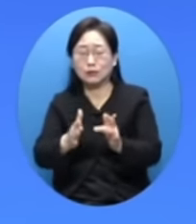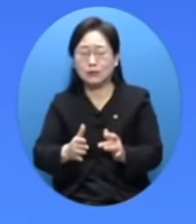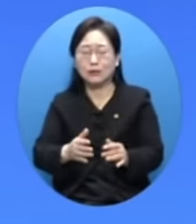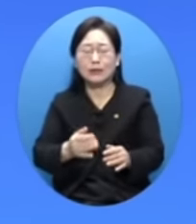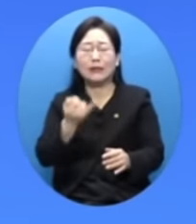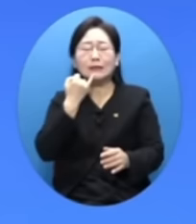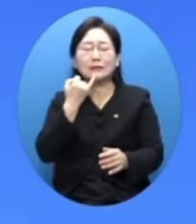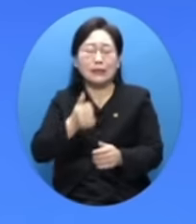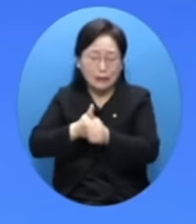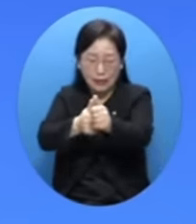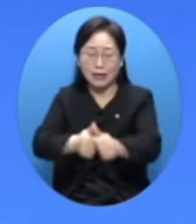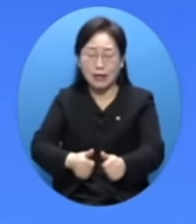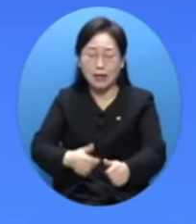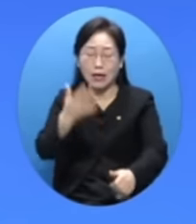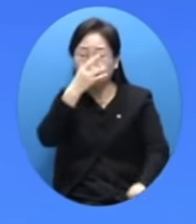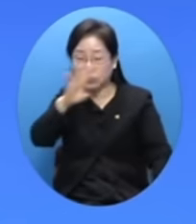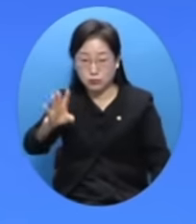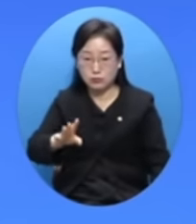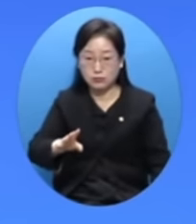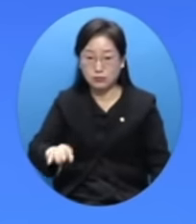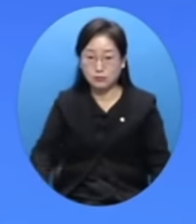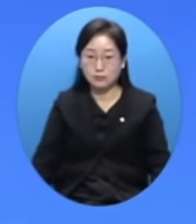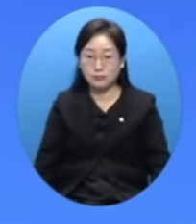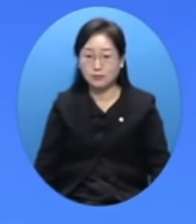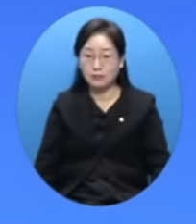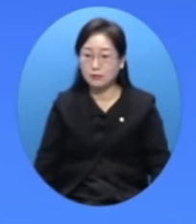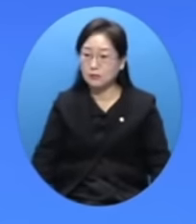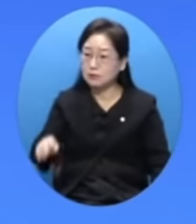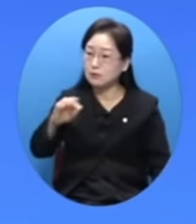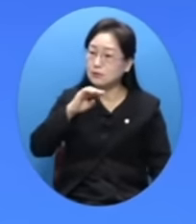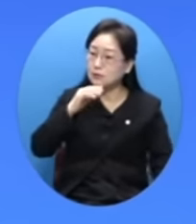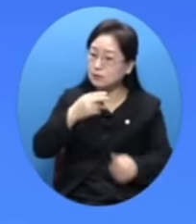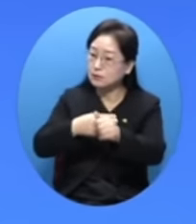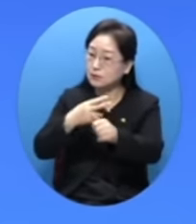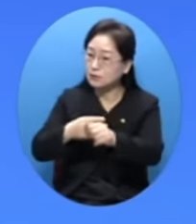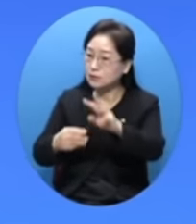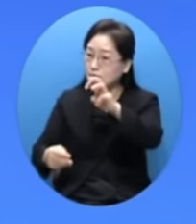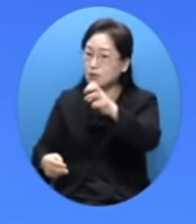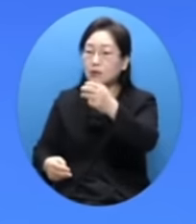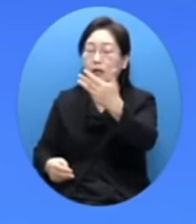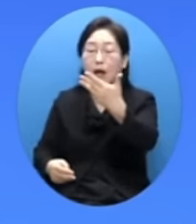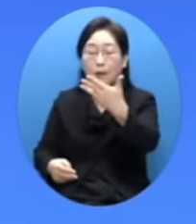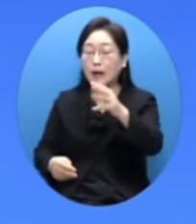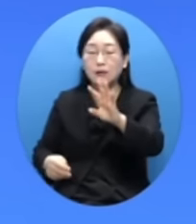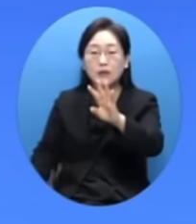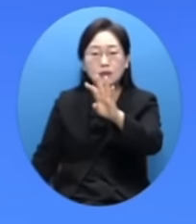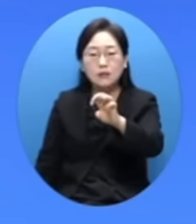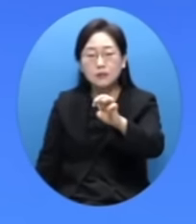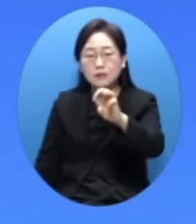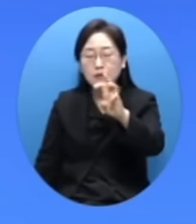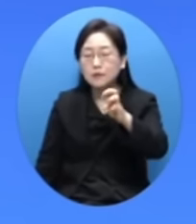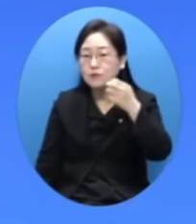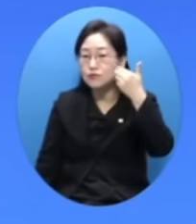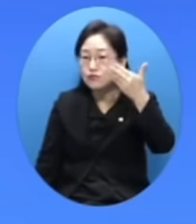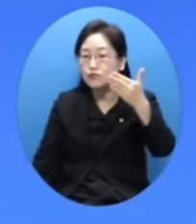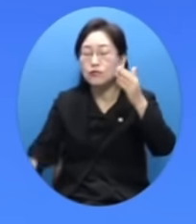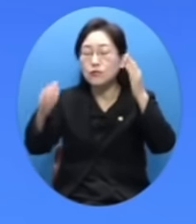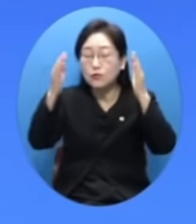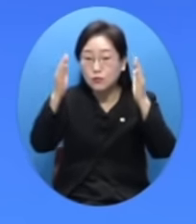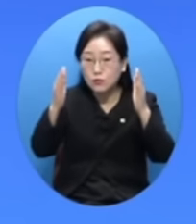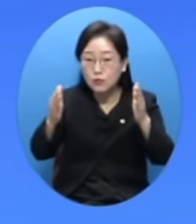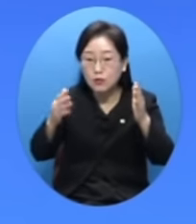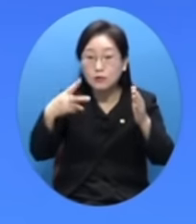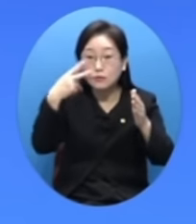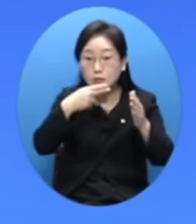된다고 근데 서른 아홉째 날 39일 금식하고